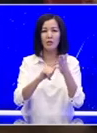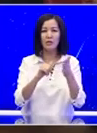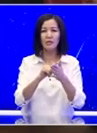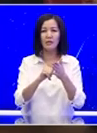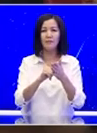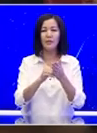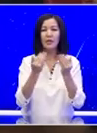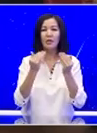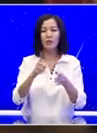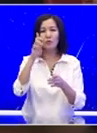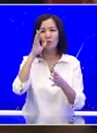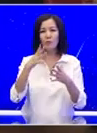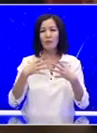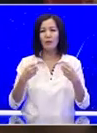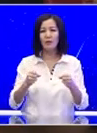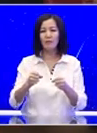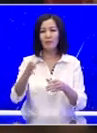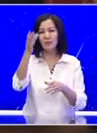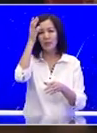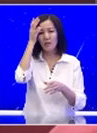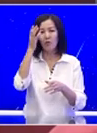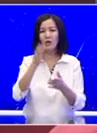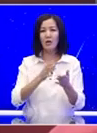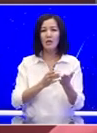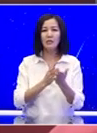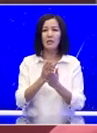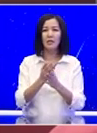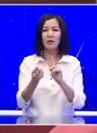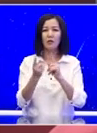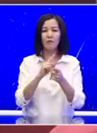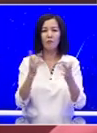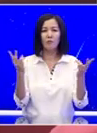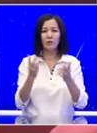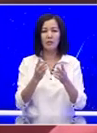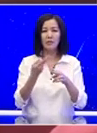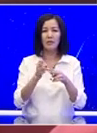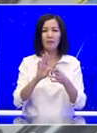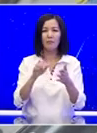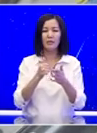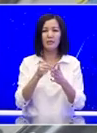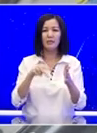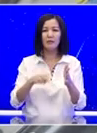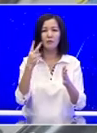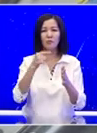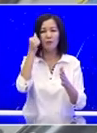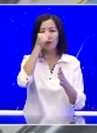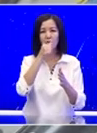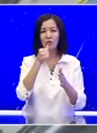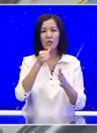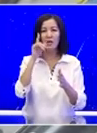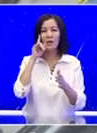жалаңаштап бергендігін айтты. Енді үкімет білім, денсаулық, ғылым салаларын реформалауы тиіс. Ең бастысы,